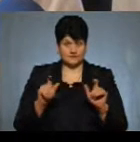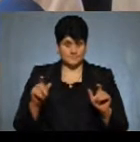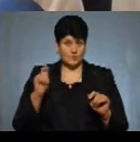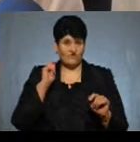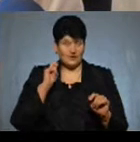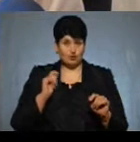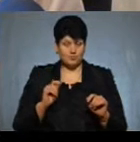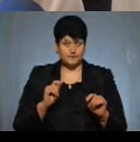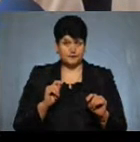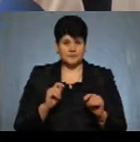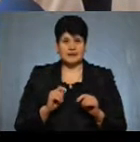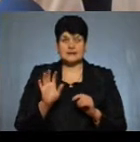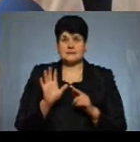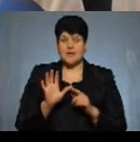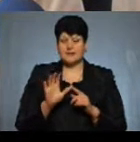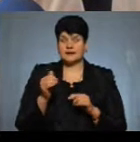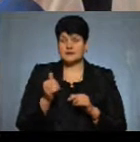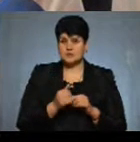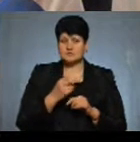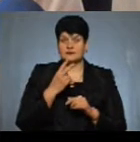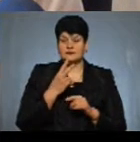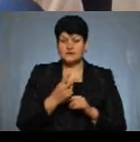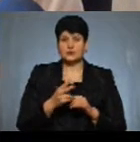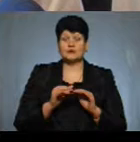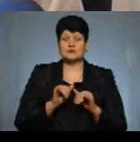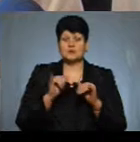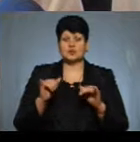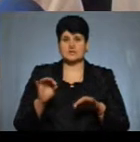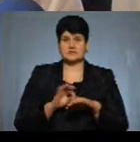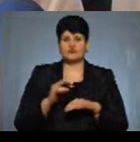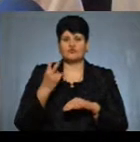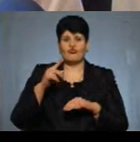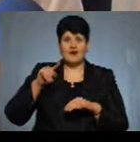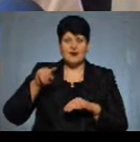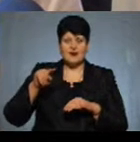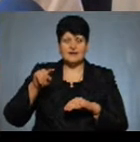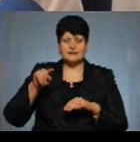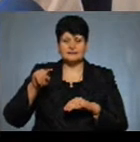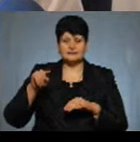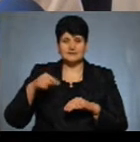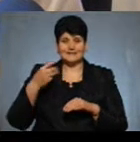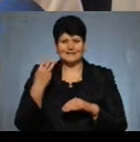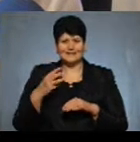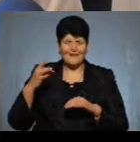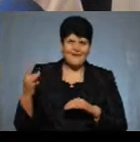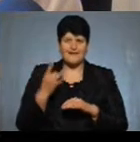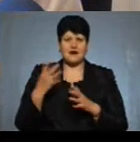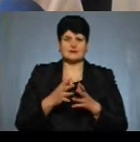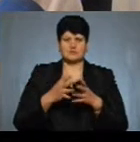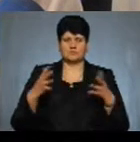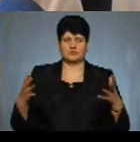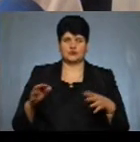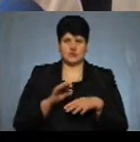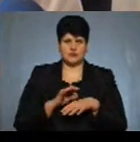віку за п'ятий тиждень відмічається ріст захворюваності у 2,3 рази. У 2,3 рази ми маємо за минулий тиждень